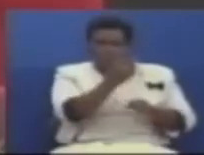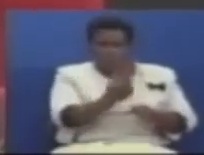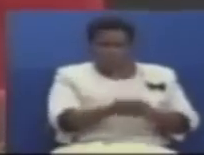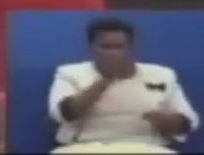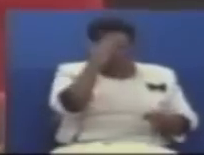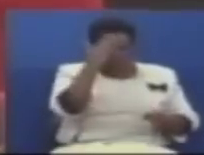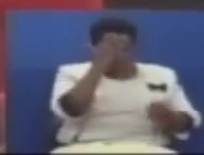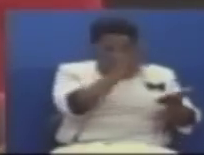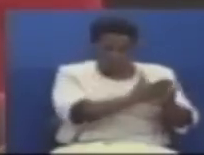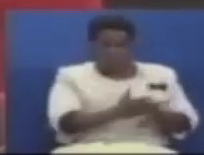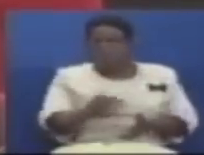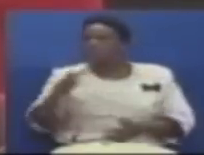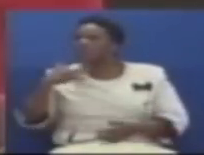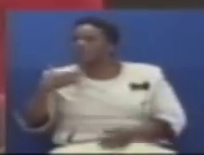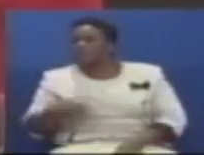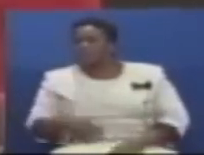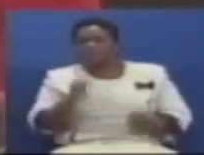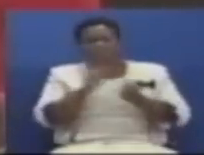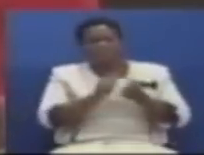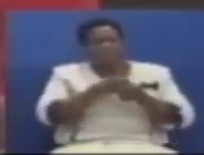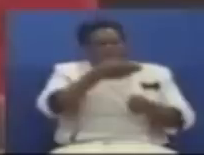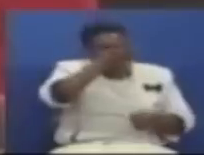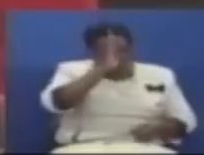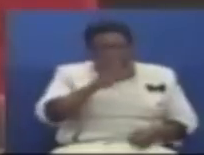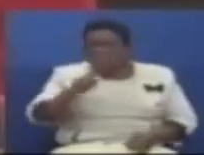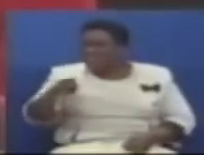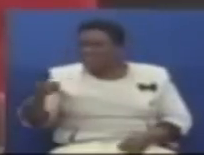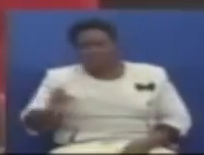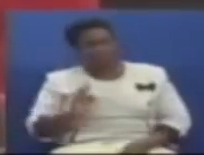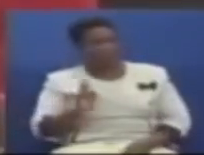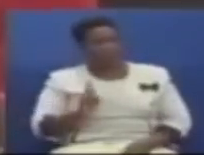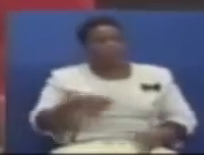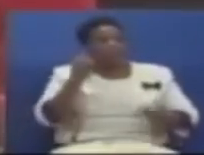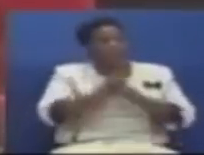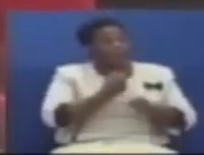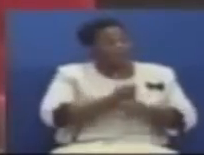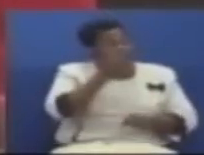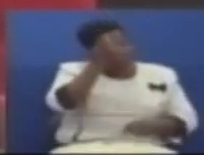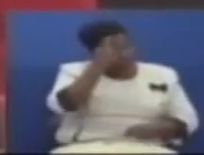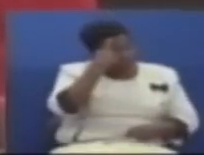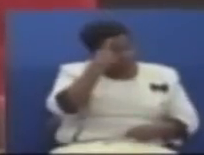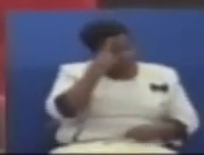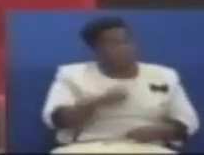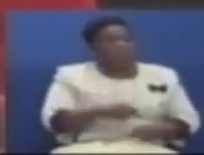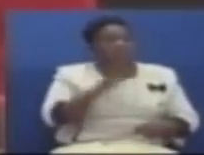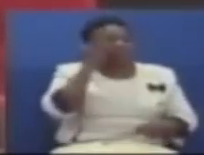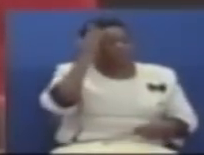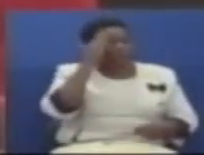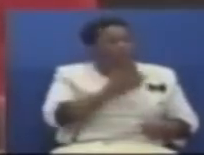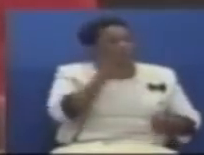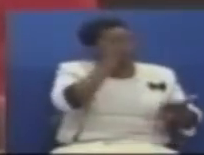mengine upata uprofesa nini, hayo mengine tu hayo. Lakini kazi ya akili ni kujua ukweli na